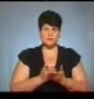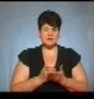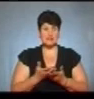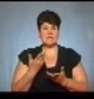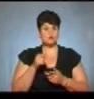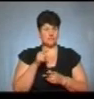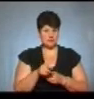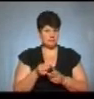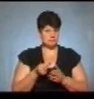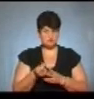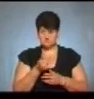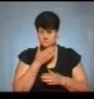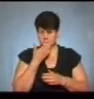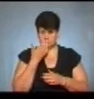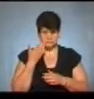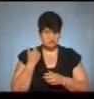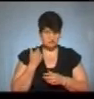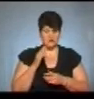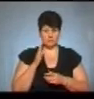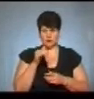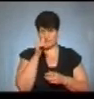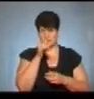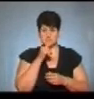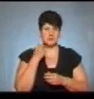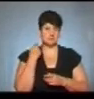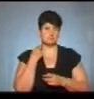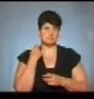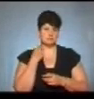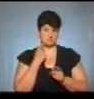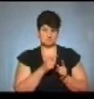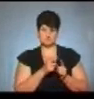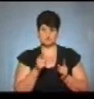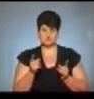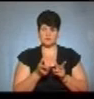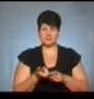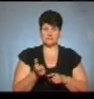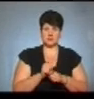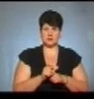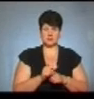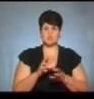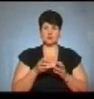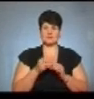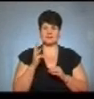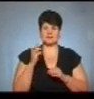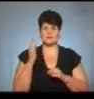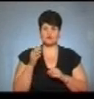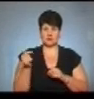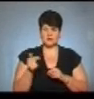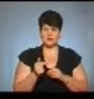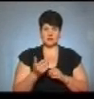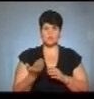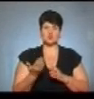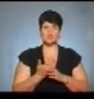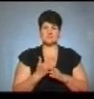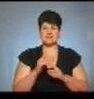ж вони не розраховуються і буде місячна заборгованість, яка перевищує суму 340 гривень, субсидії